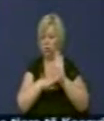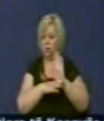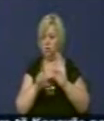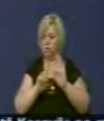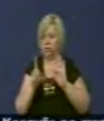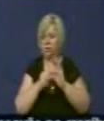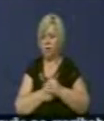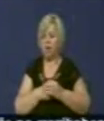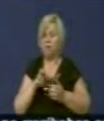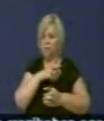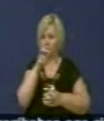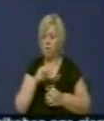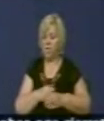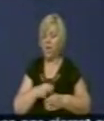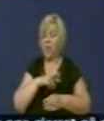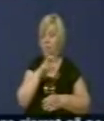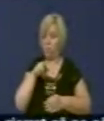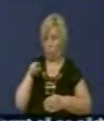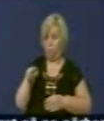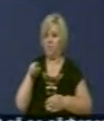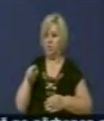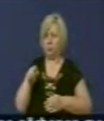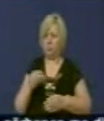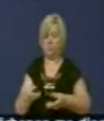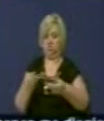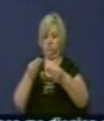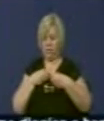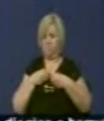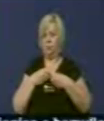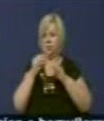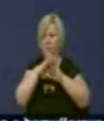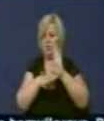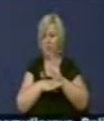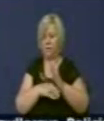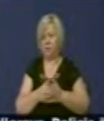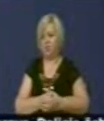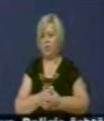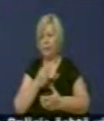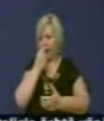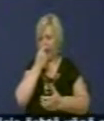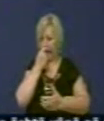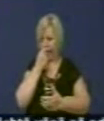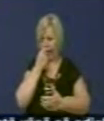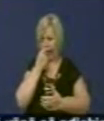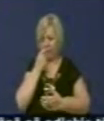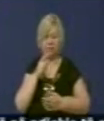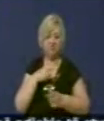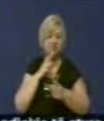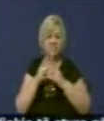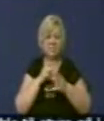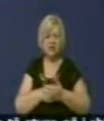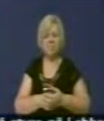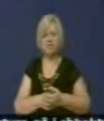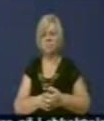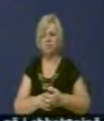sipas çfarëdo standardesh minimale të drejtësisë. Legitimiteti publik i Euleksit në Kosovë